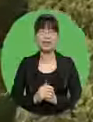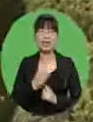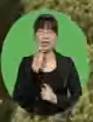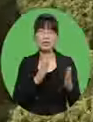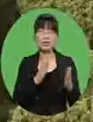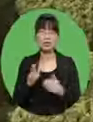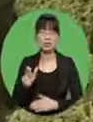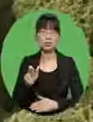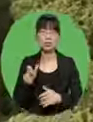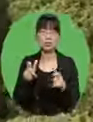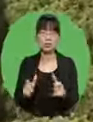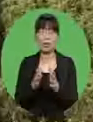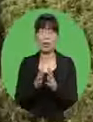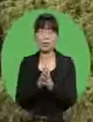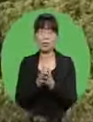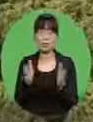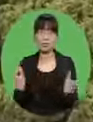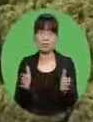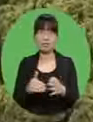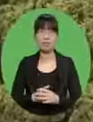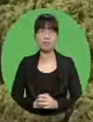경기도 군포의 한 아파트.